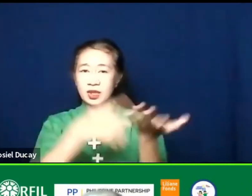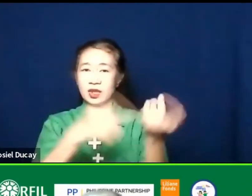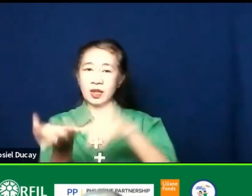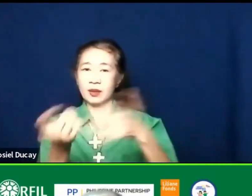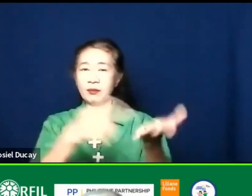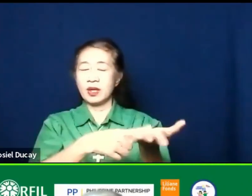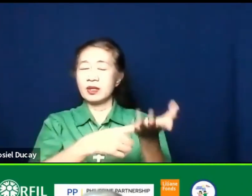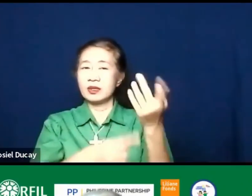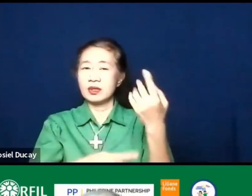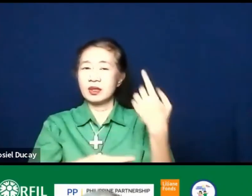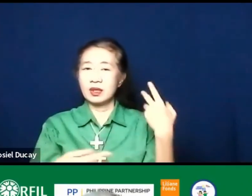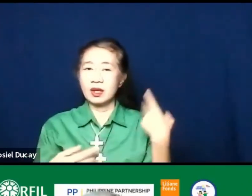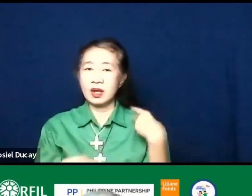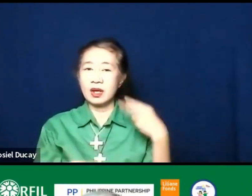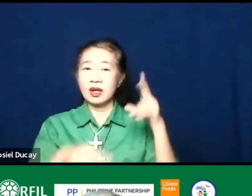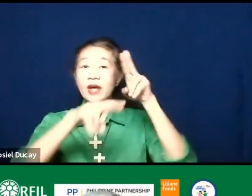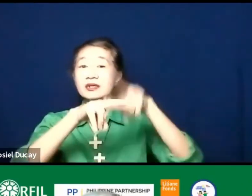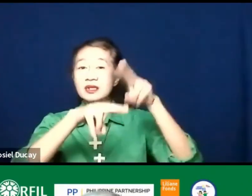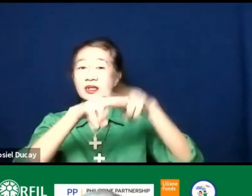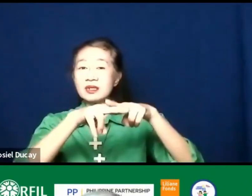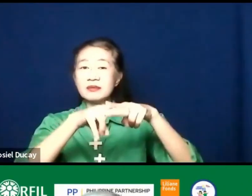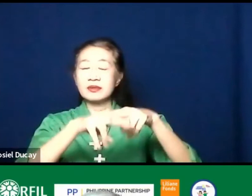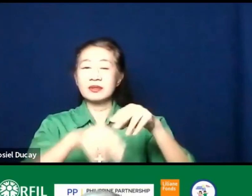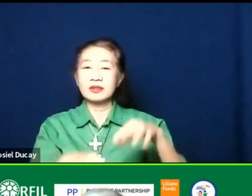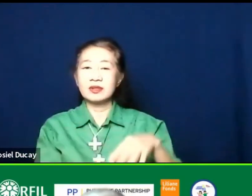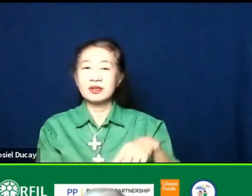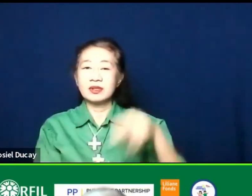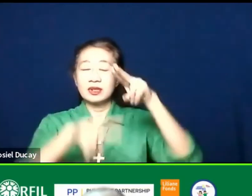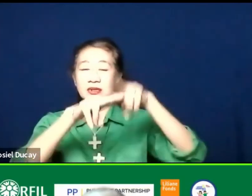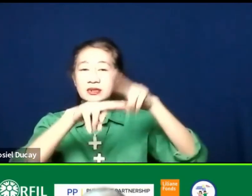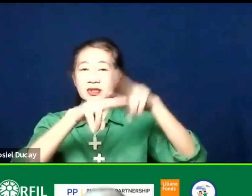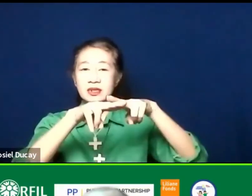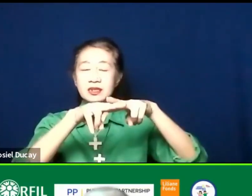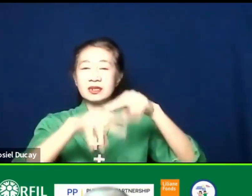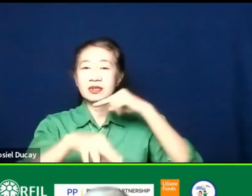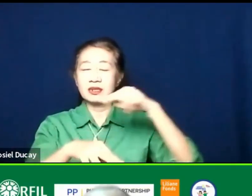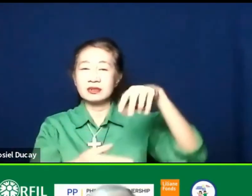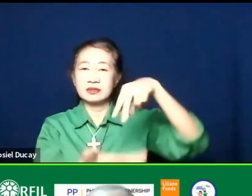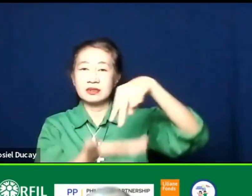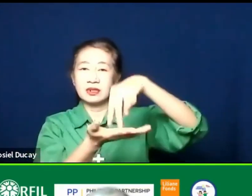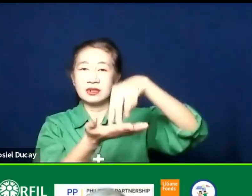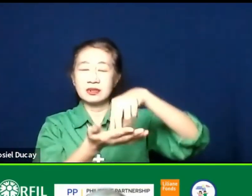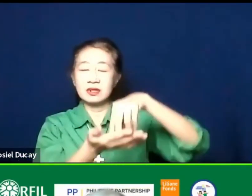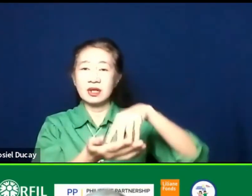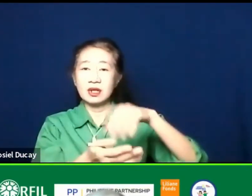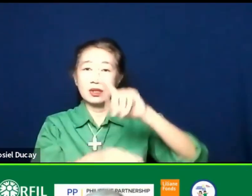meron pa tinatawag dyan yung... Sit daw po, not stand. Sit. Sit. Yung sabi niya. Okay, yung talagang totally